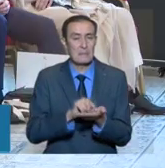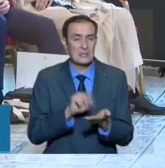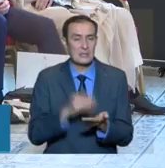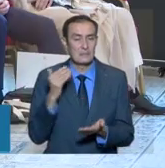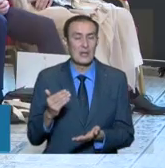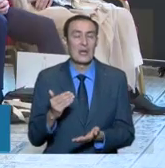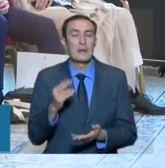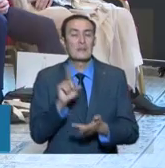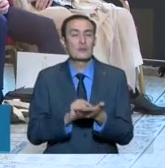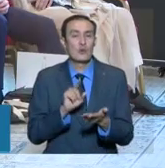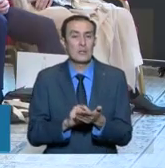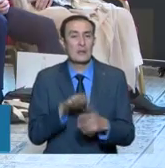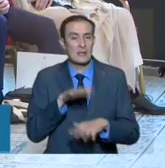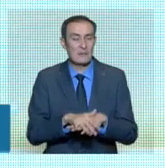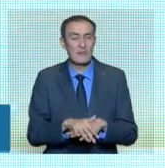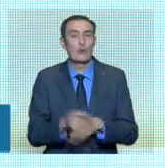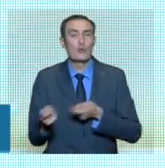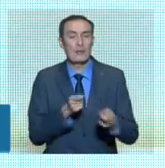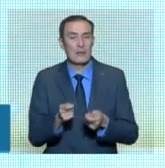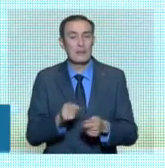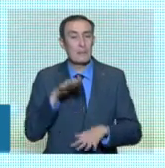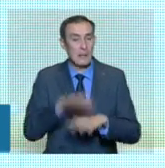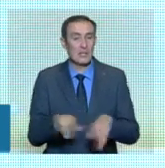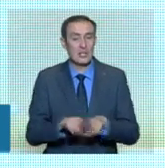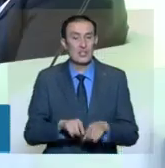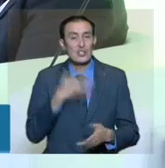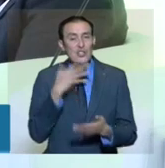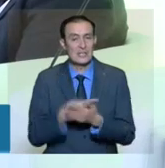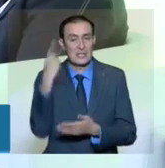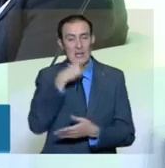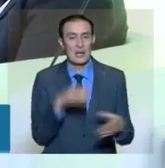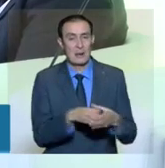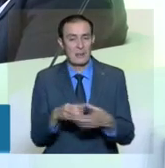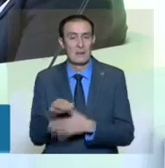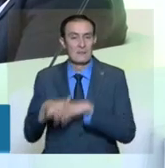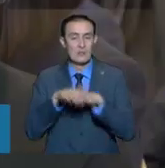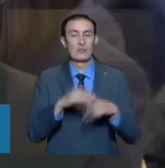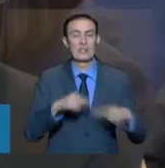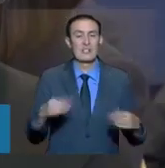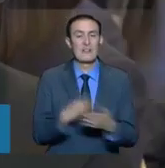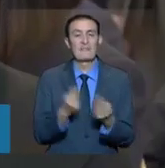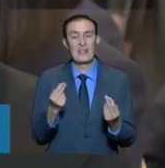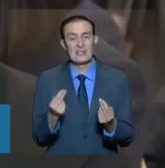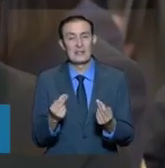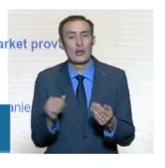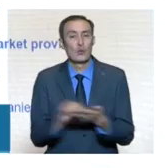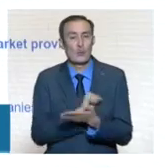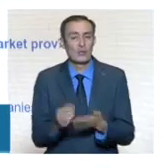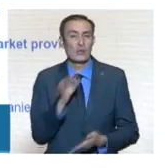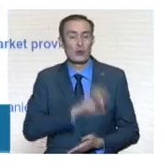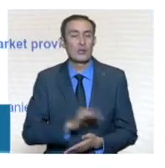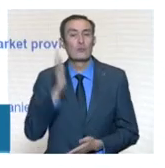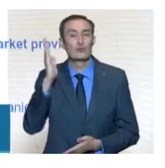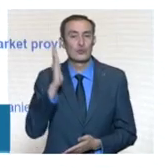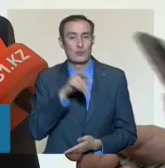пенсии. Пенсионными активами управляет не только Национальный банк, но и частные компании. Они успешно инвестируют их в различные финансовые инструменты, принося доходы